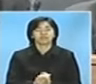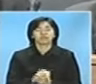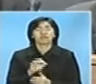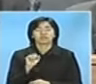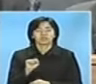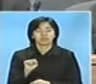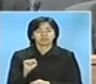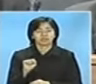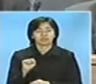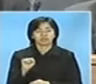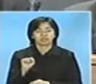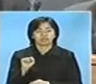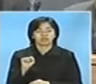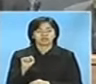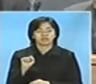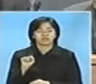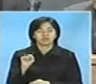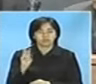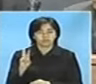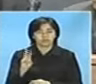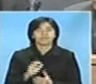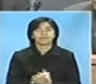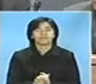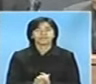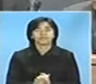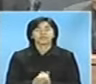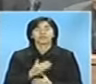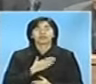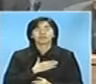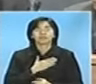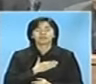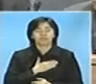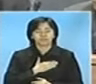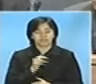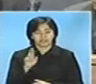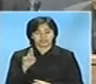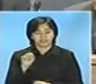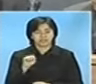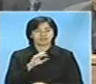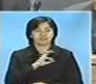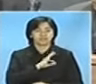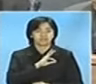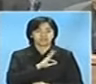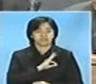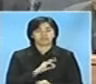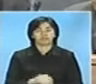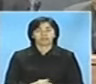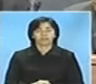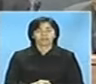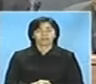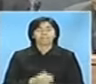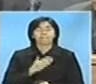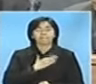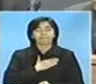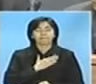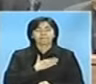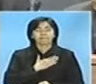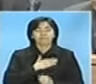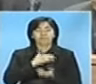กวุฒิสภาในฐานะสมาชิกรัฐสภากับผมจะขอกรา